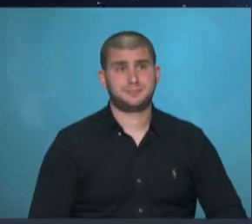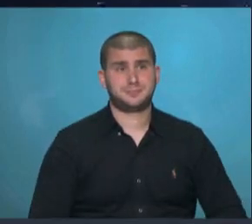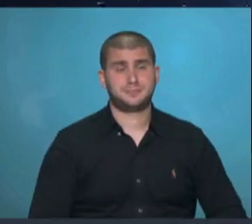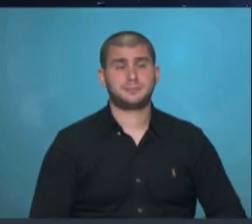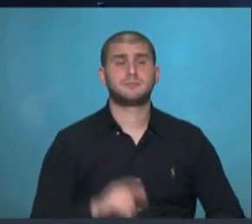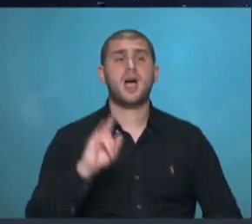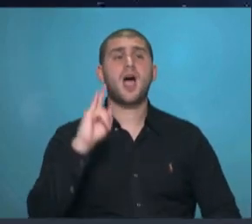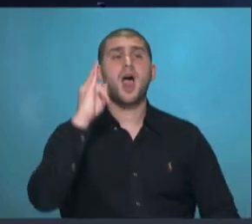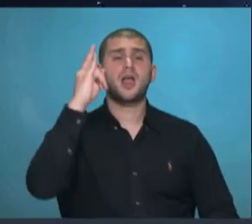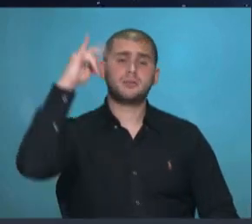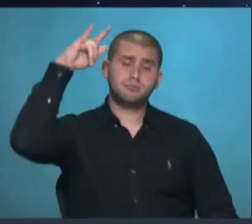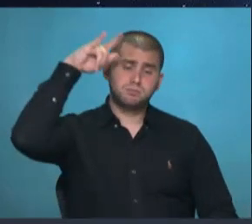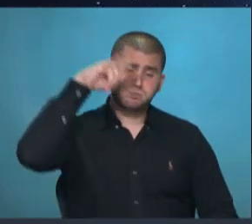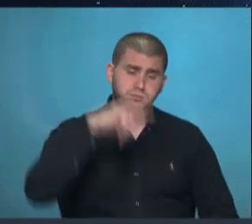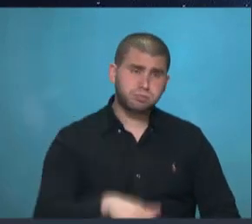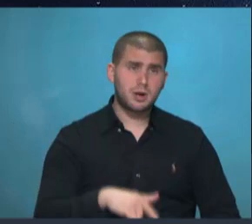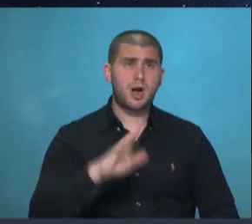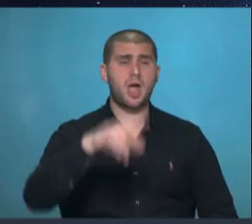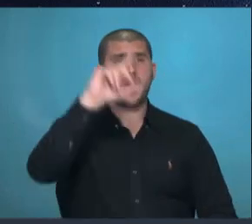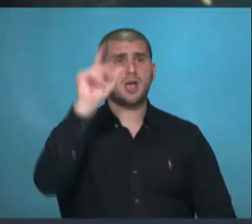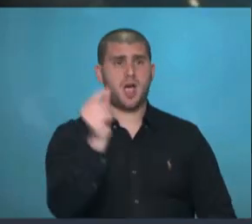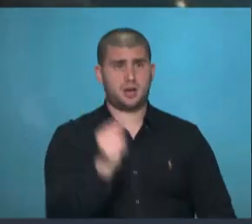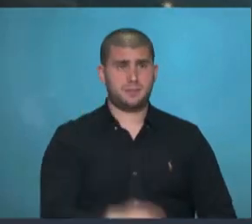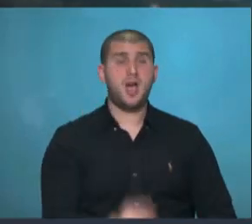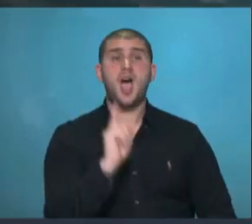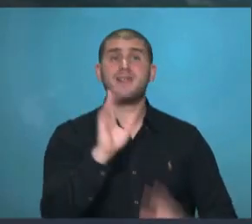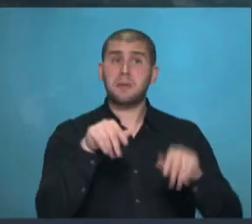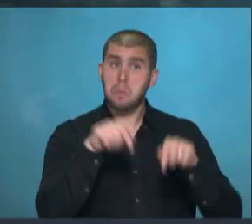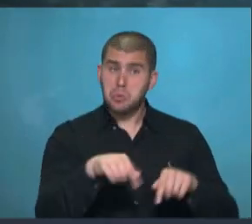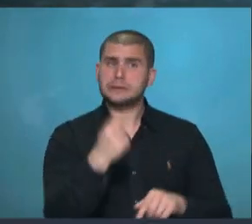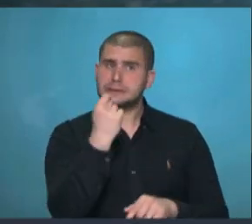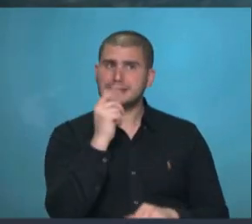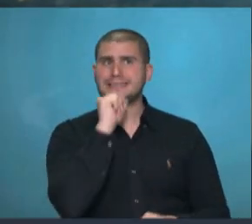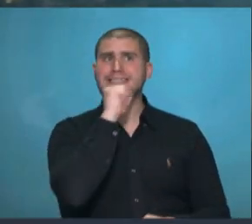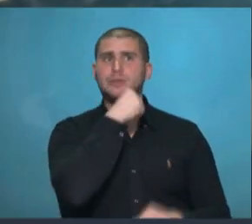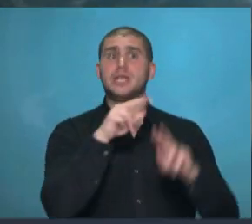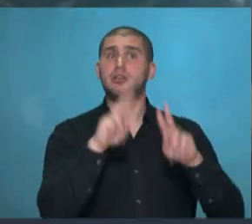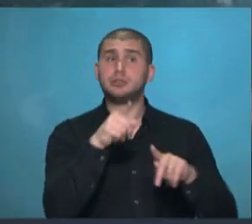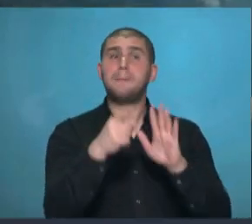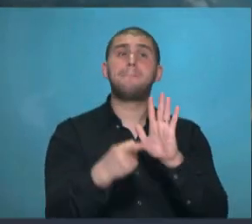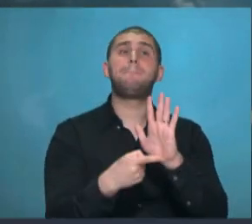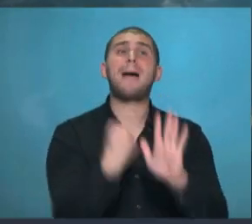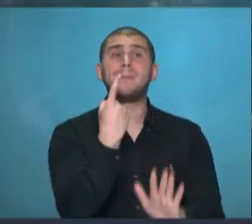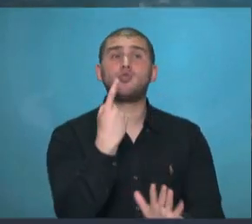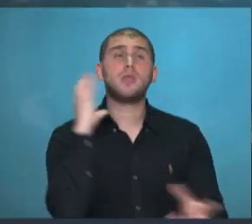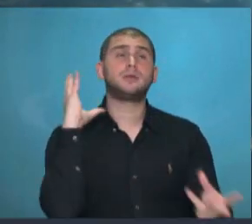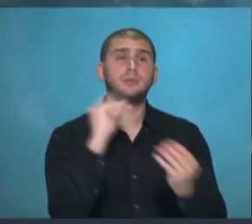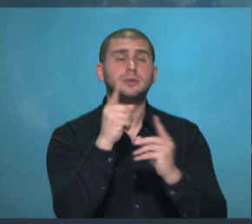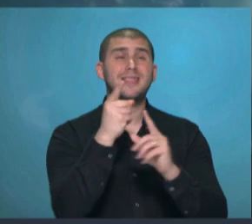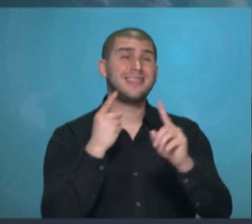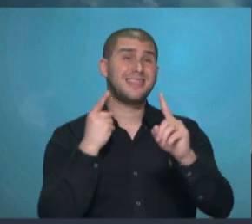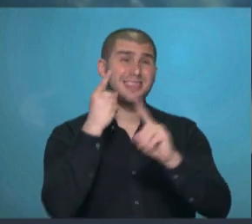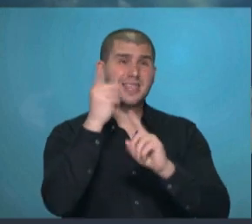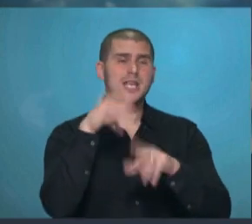הנחתת חללית על הירח. אבל גם כאן תהיה קצת היסטוריה, זו הפעם הראשונה בה יישא טיל